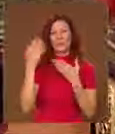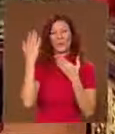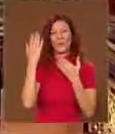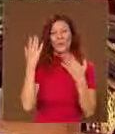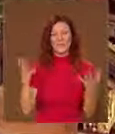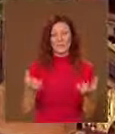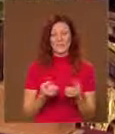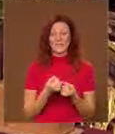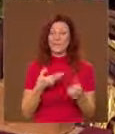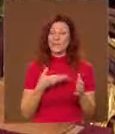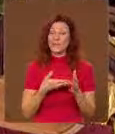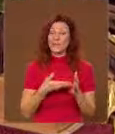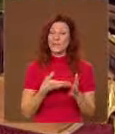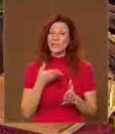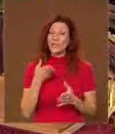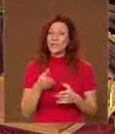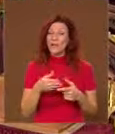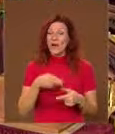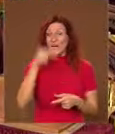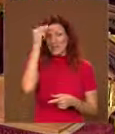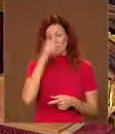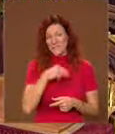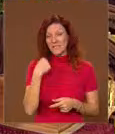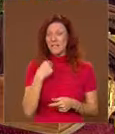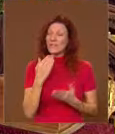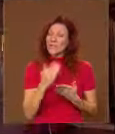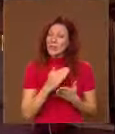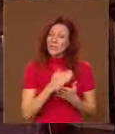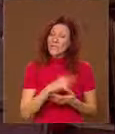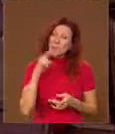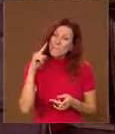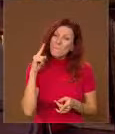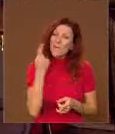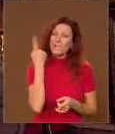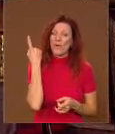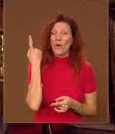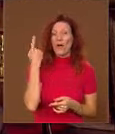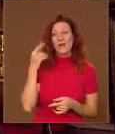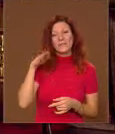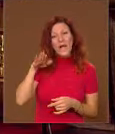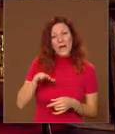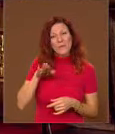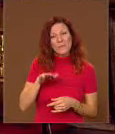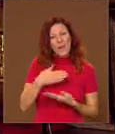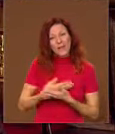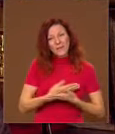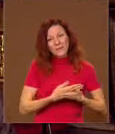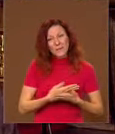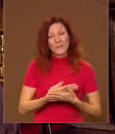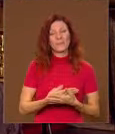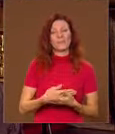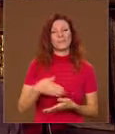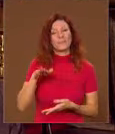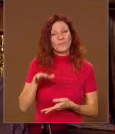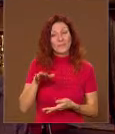църквата е отредила да се дава предимство в